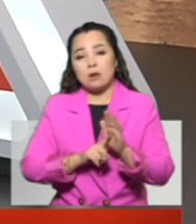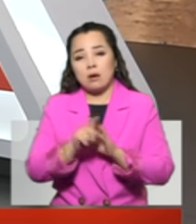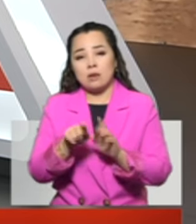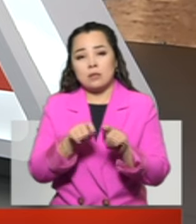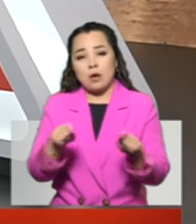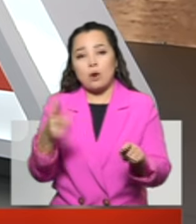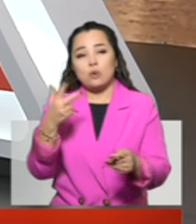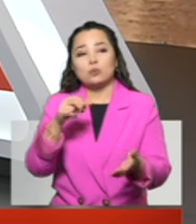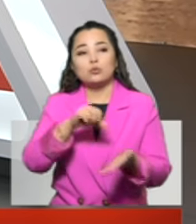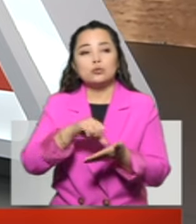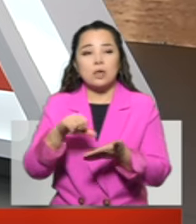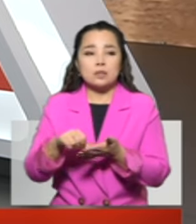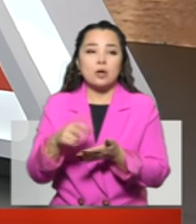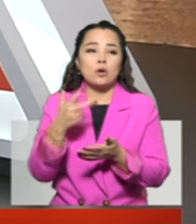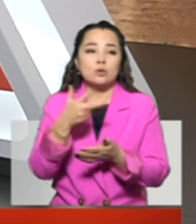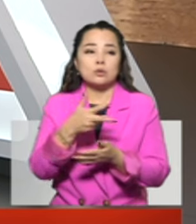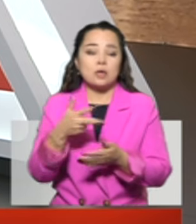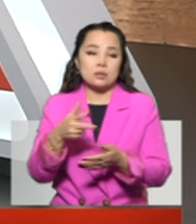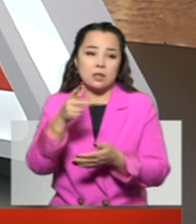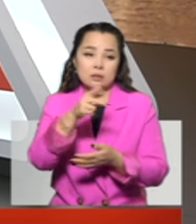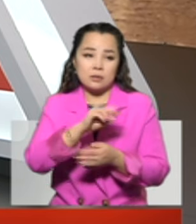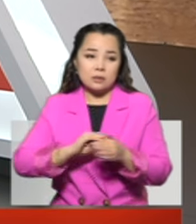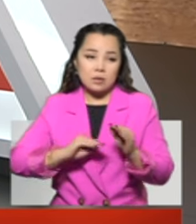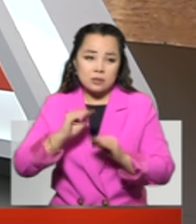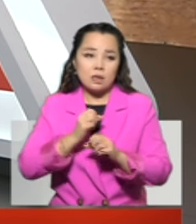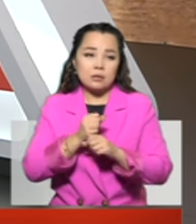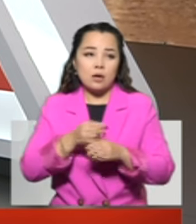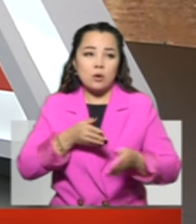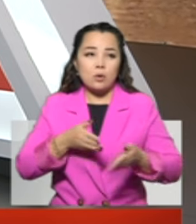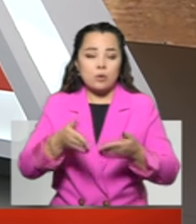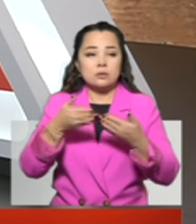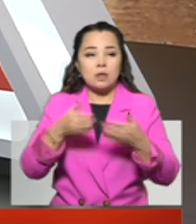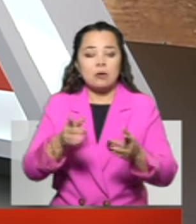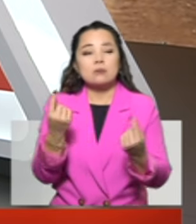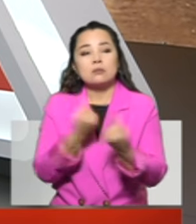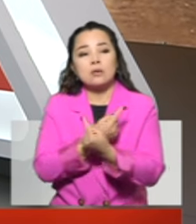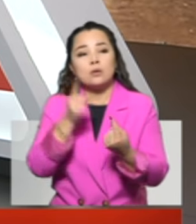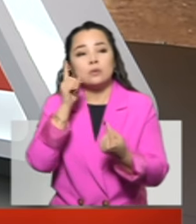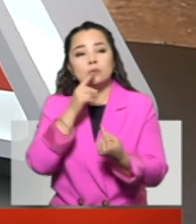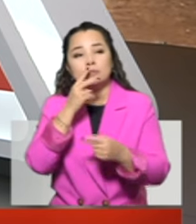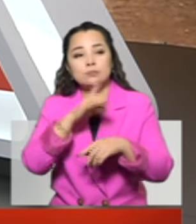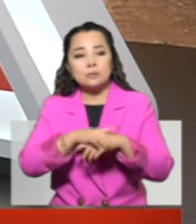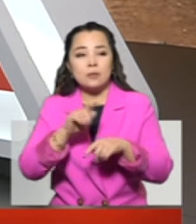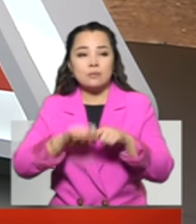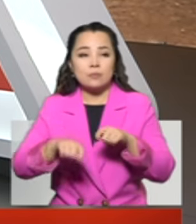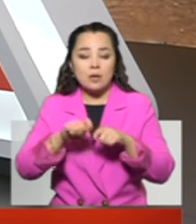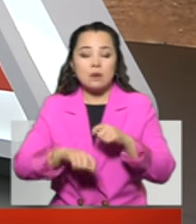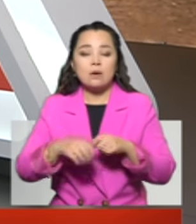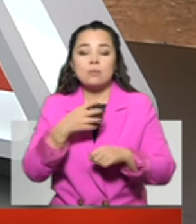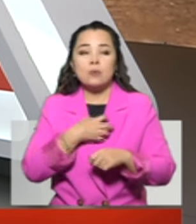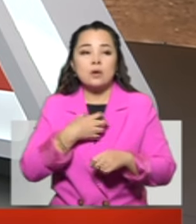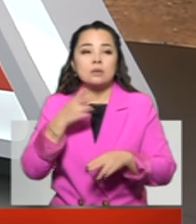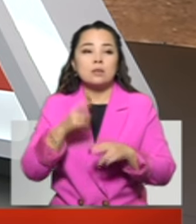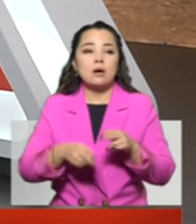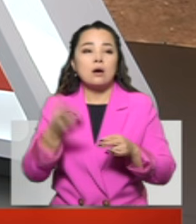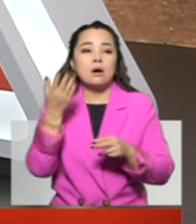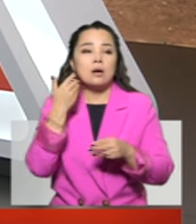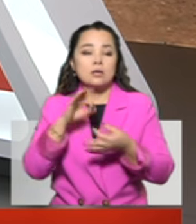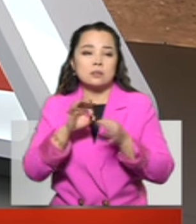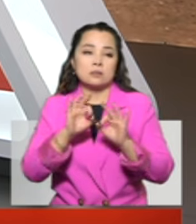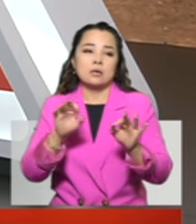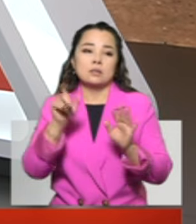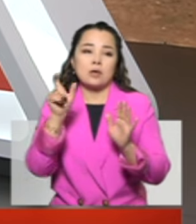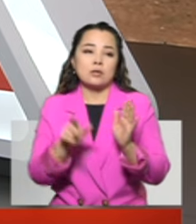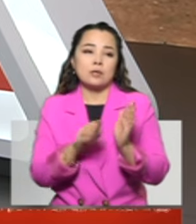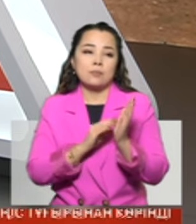Бүгінде үш учаскеде үш қабат асфальт төселіп, көлік қозғалысы үшін ашылды. Ел үшін маңызды жоба қашан аяқталады? Аймақтағы тілшіміз